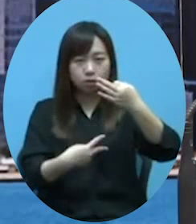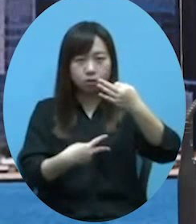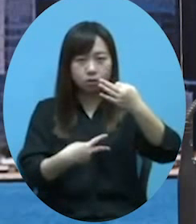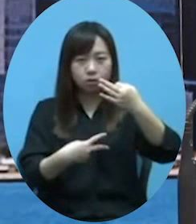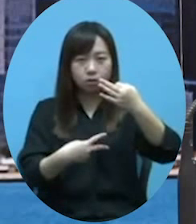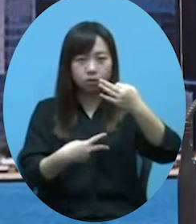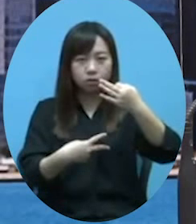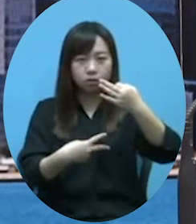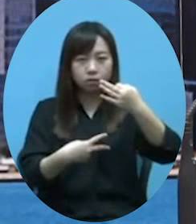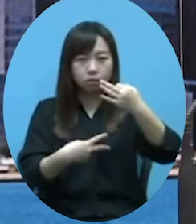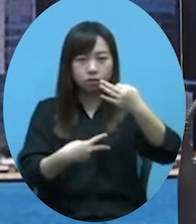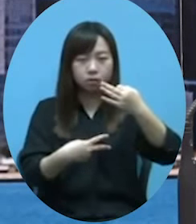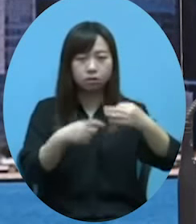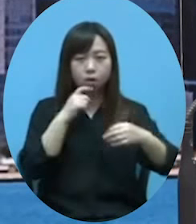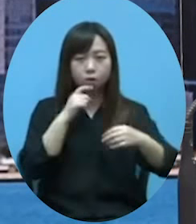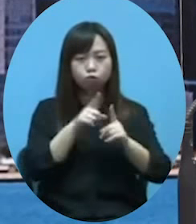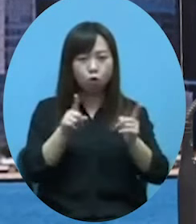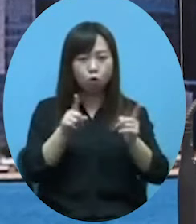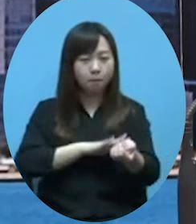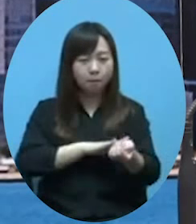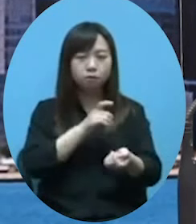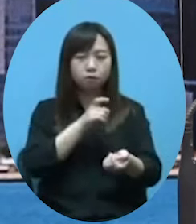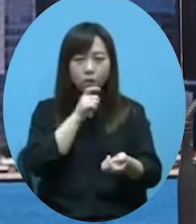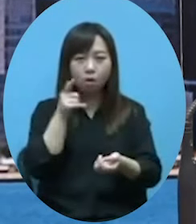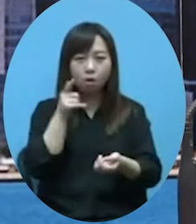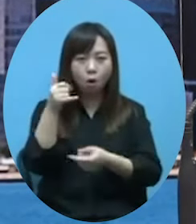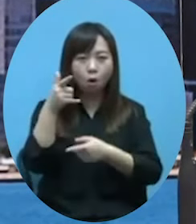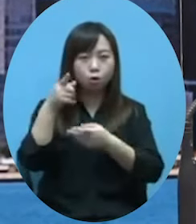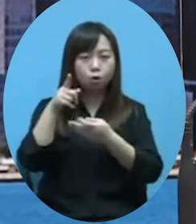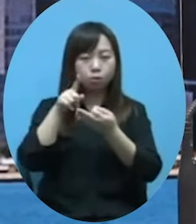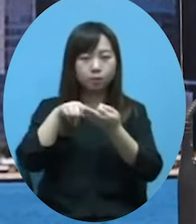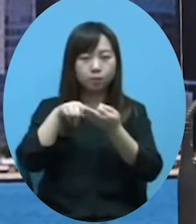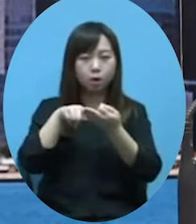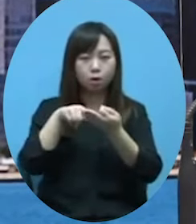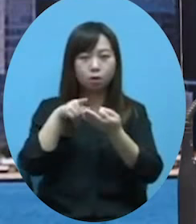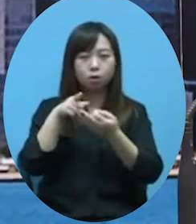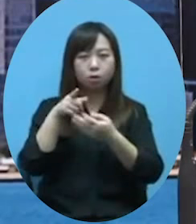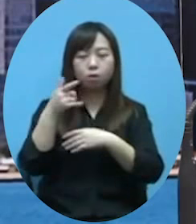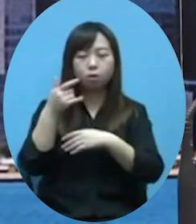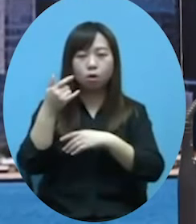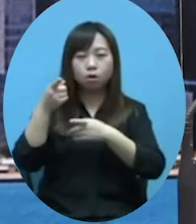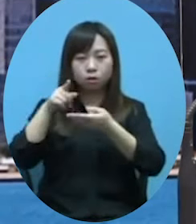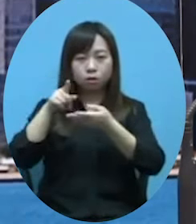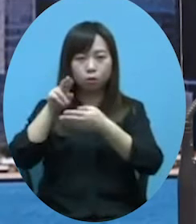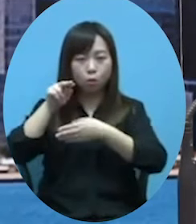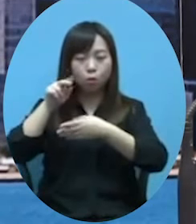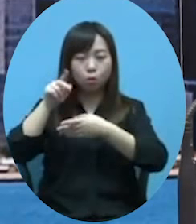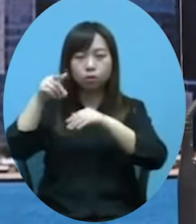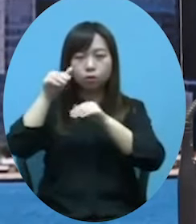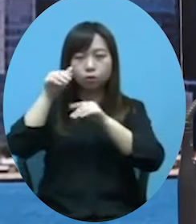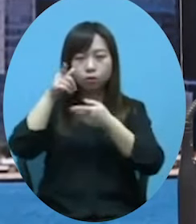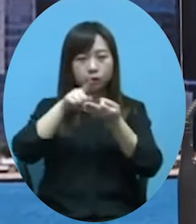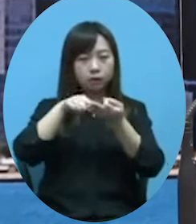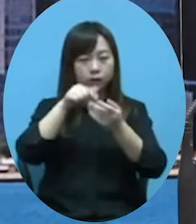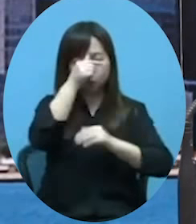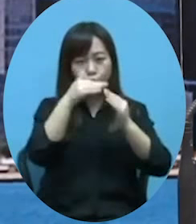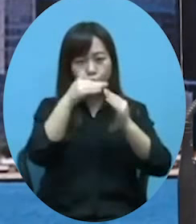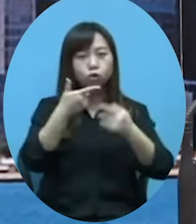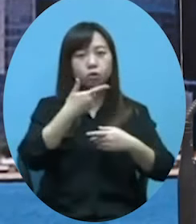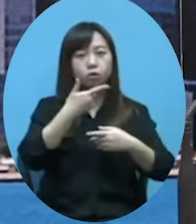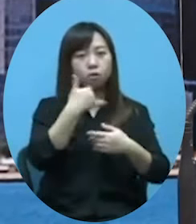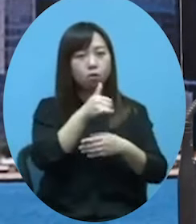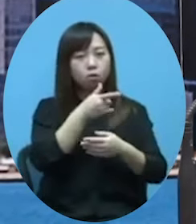去因為她有些長期病患我去過勒敦寺醫院抽血然後就去莊